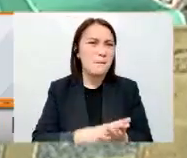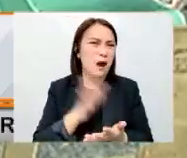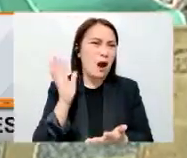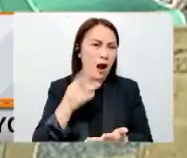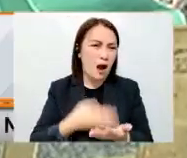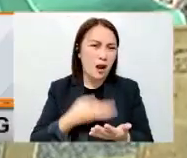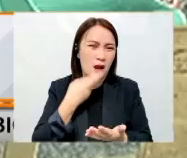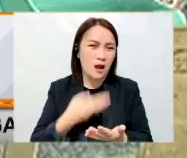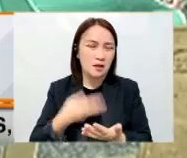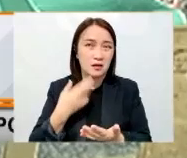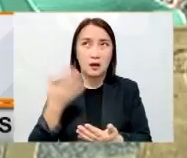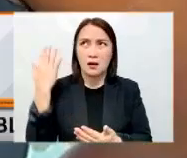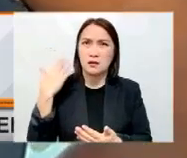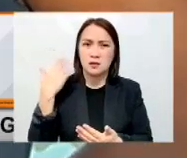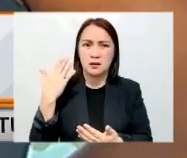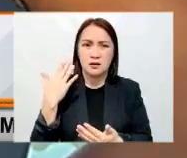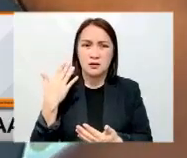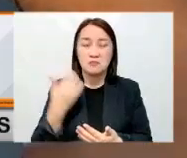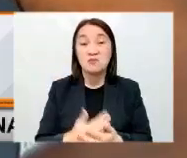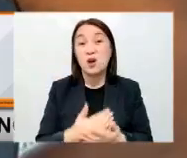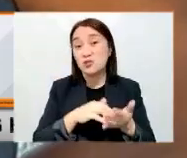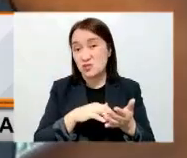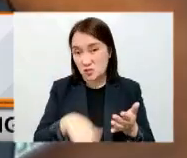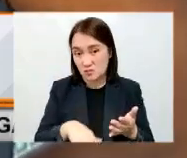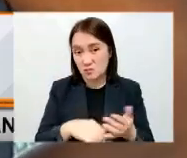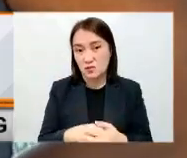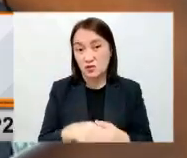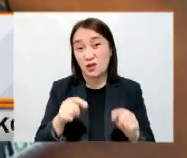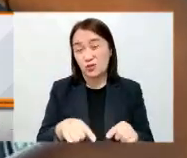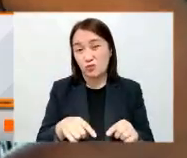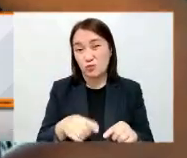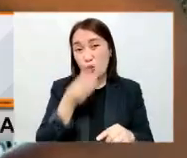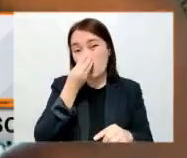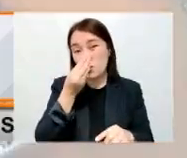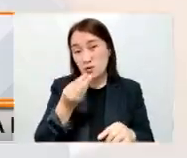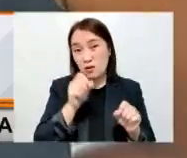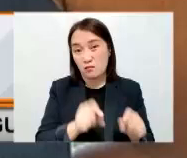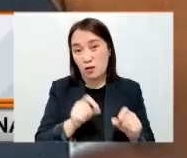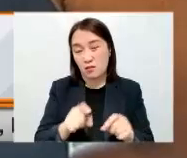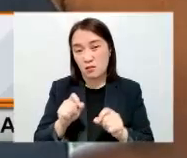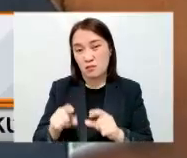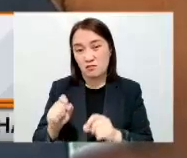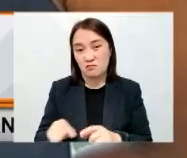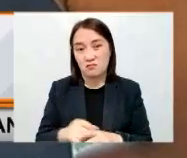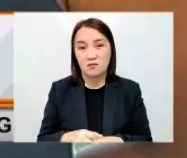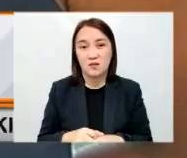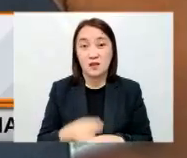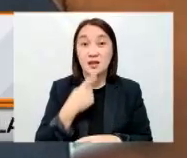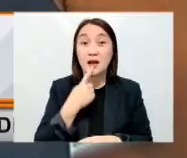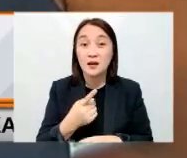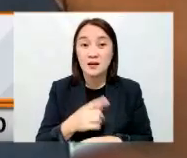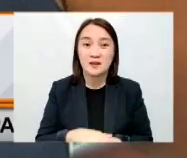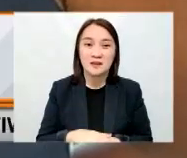ng dati na mas mababa. Medyo matumal po eh. Hindi katulad dati na mabili. Sinasabi ko na lang po ano eh. Lahat